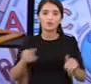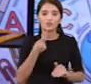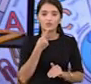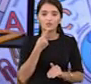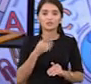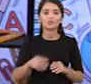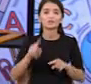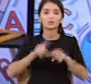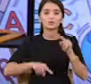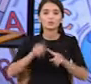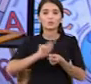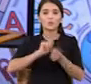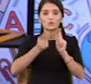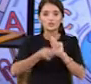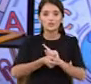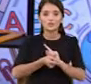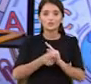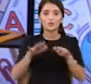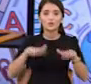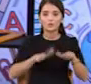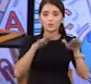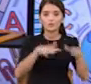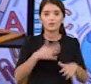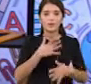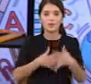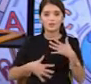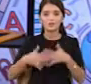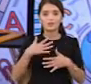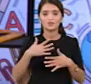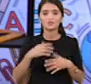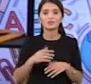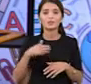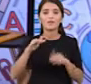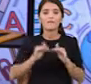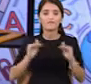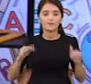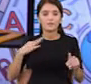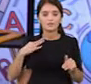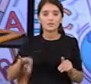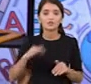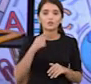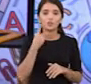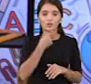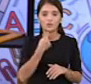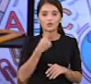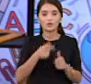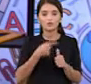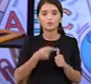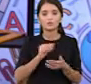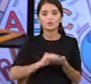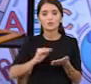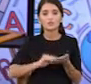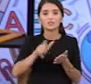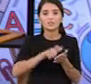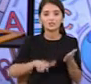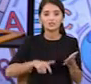ya'ni yurtimizdagi o'zgarishlarni ko'rib, to'lqinlanib, hayajonlangan farzand nomidan yozilgan she'r